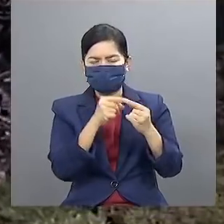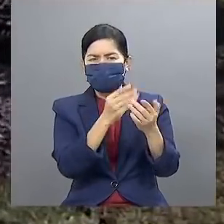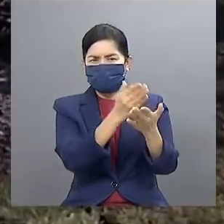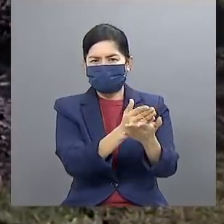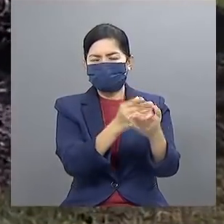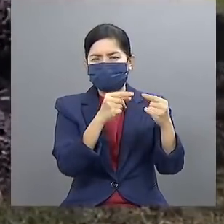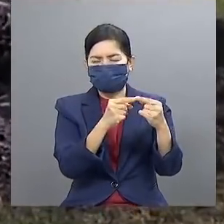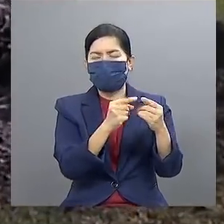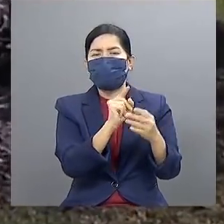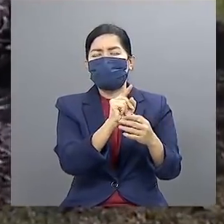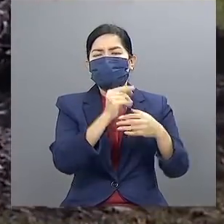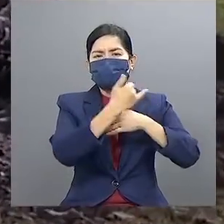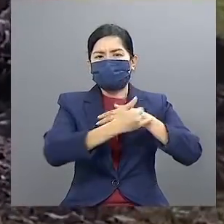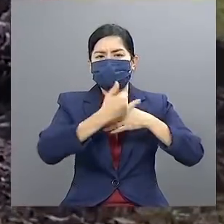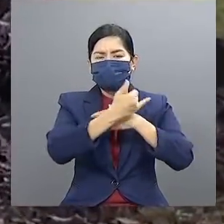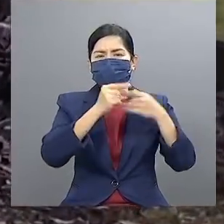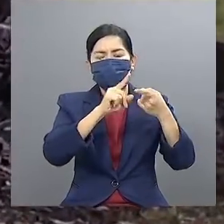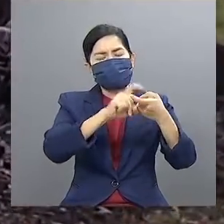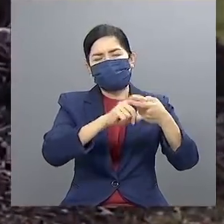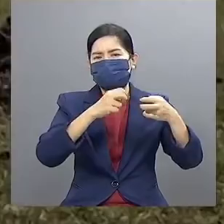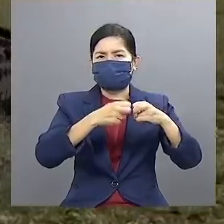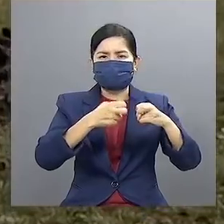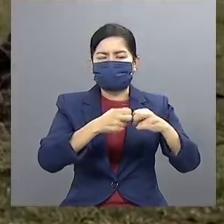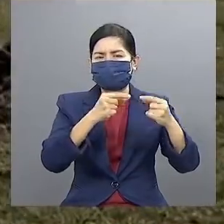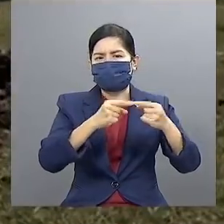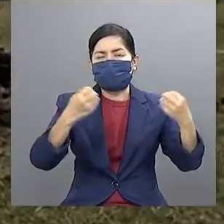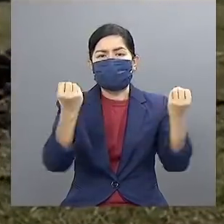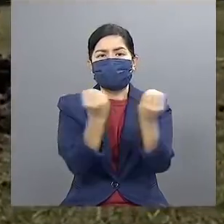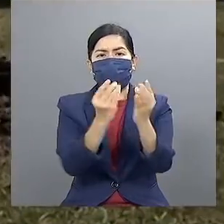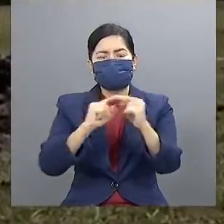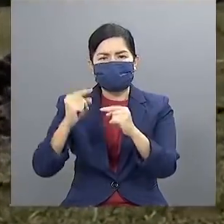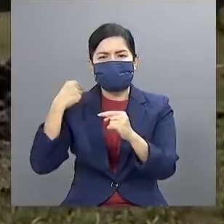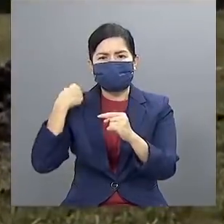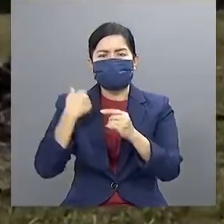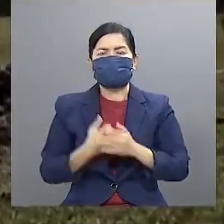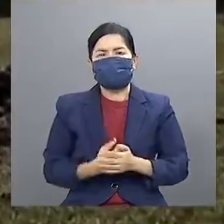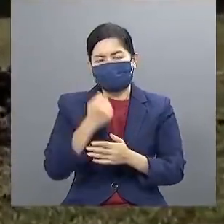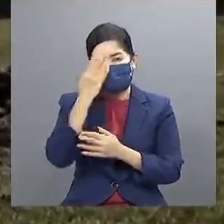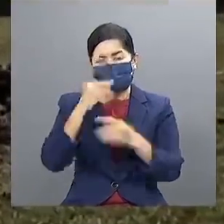ชีวิตมากกว่า50 คนซึ่งในจำนวนนี้มีเด็กรวมอยู่ด้วย5 คนค่ะ